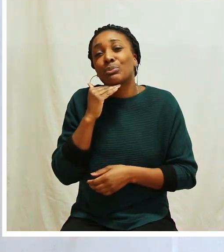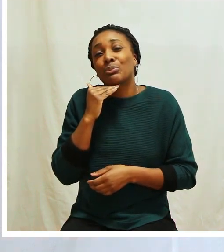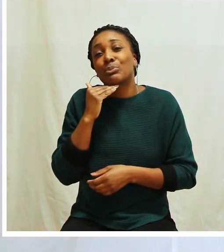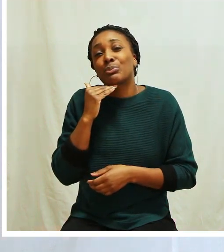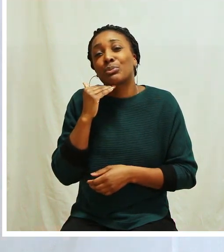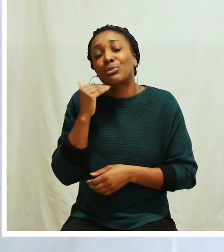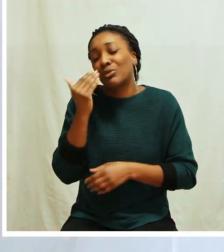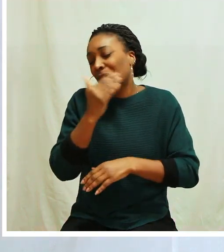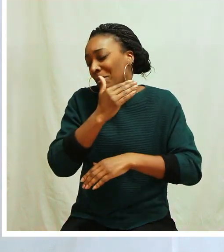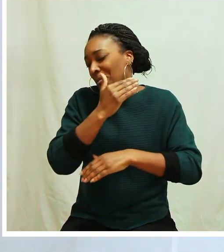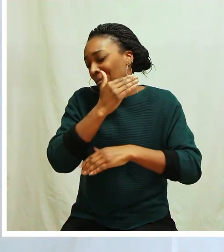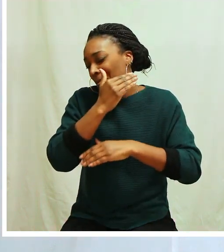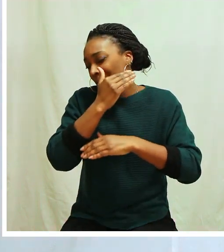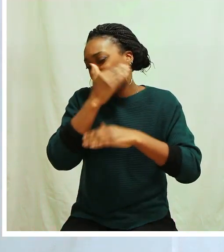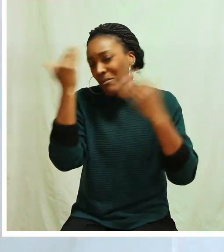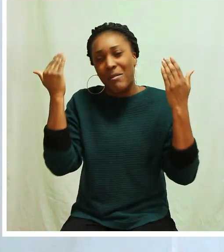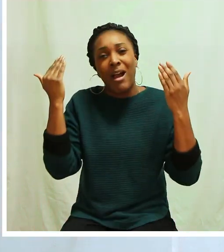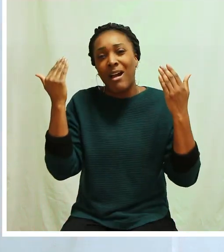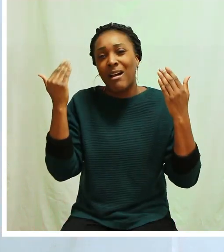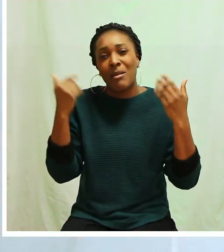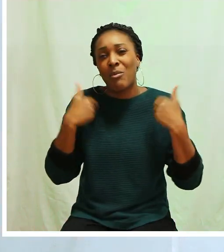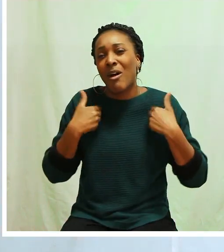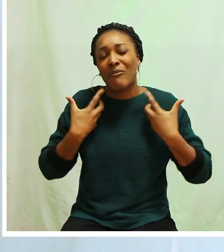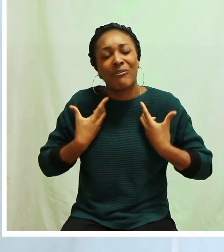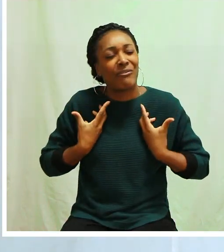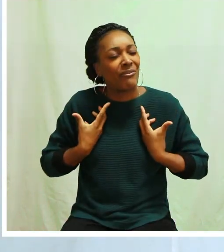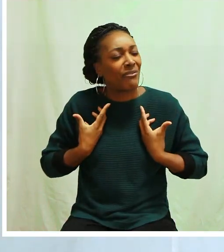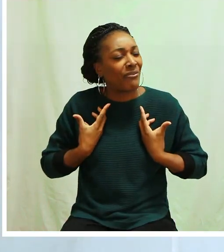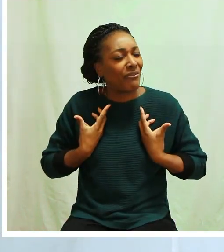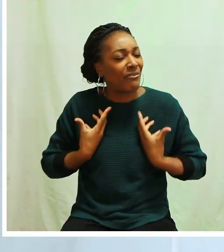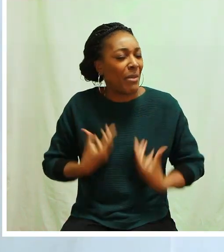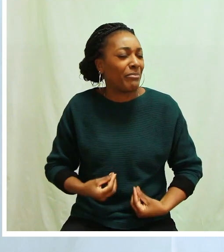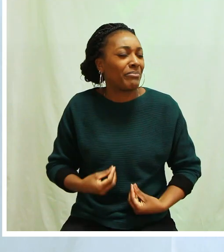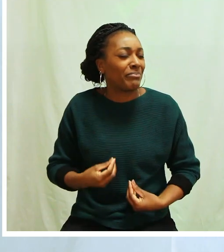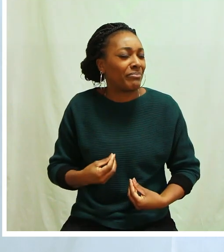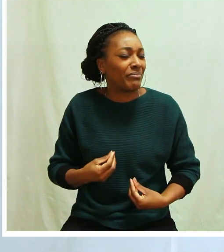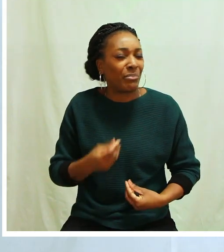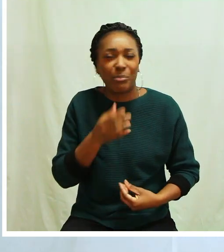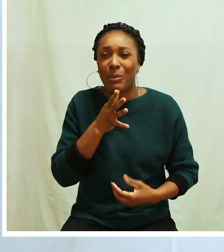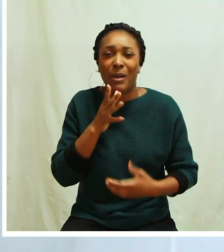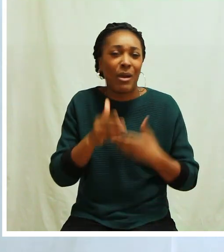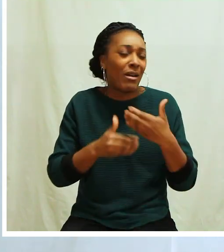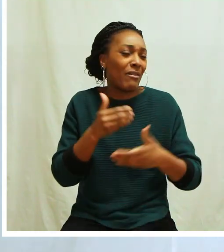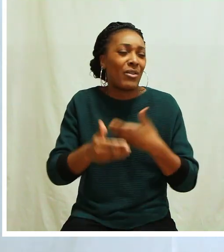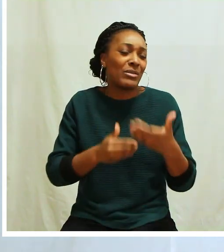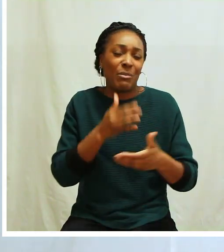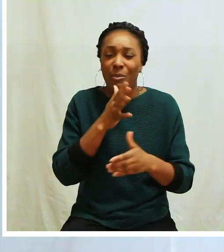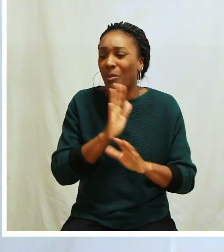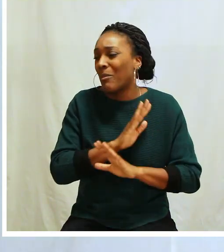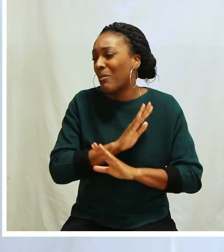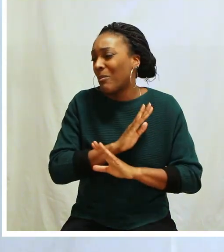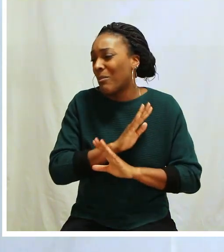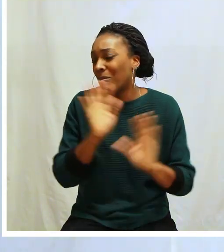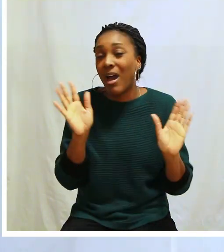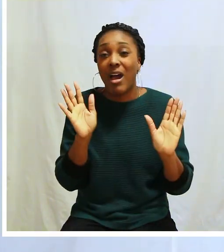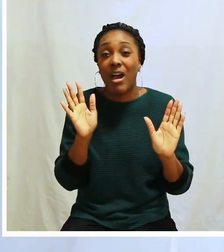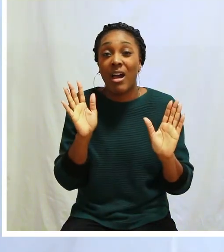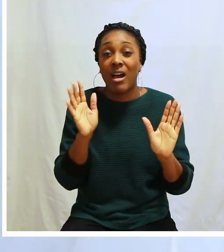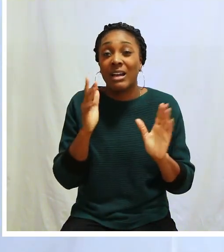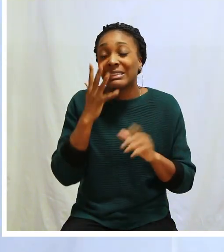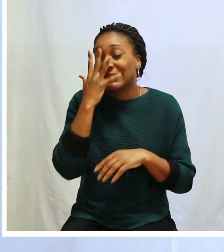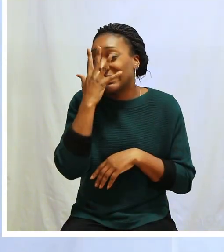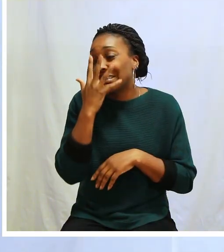quoi. J'ai plus de ressort, je vais pas m'en sortir, et on tourne le problème dans tous les sens. Il y a